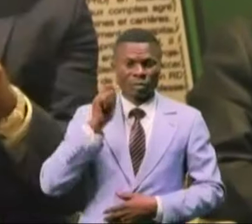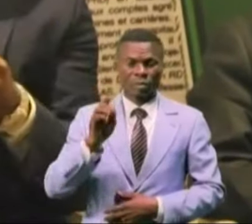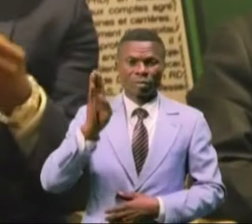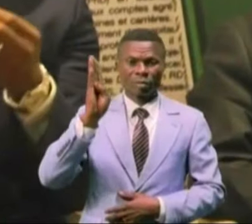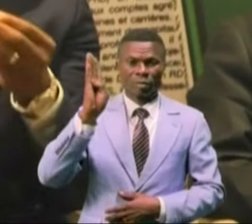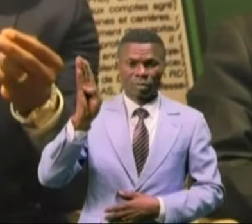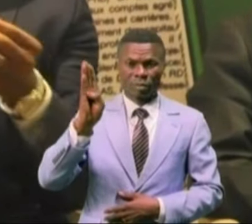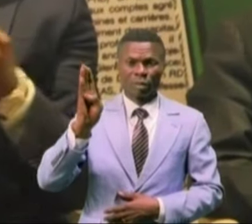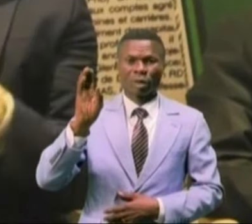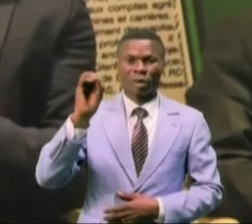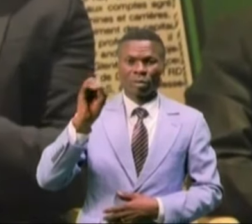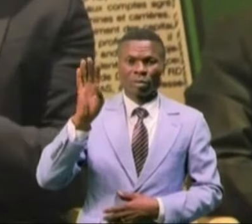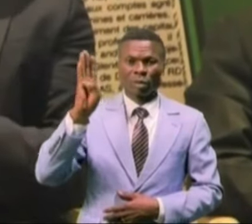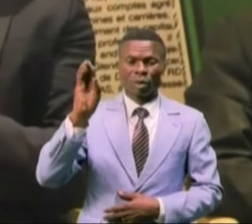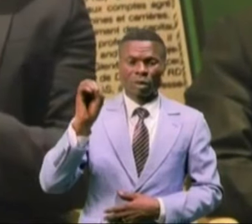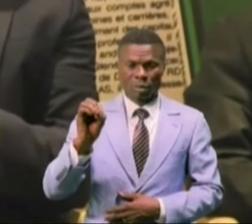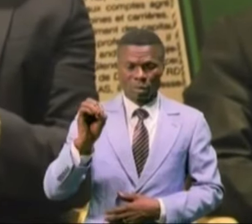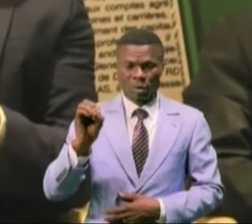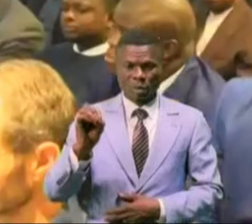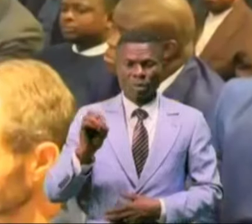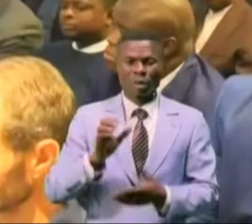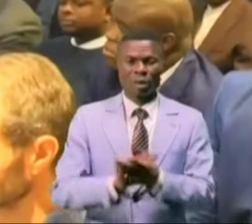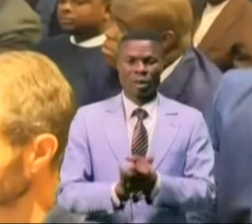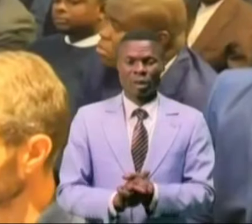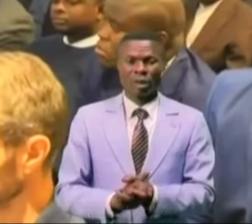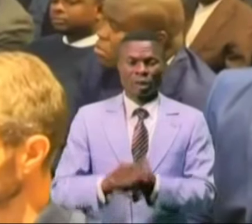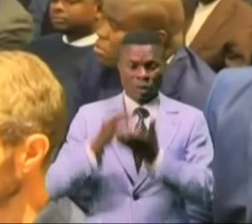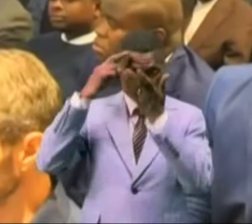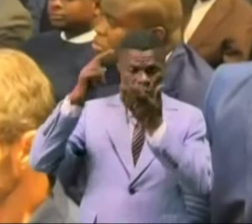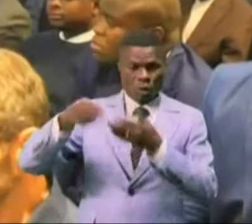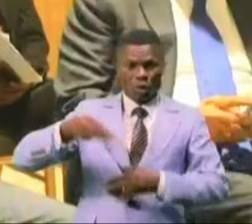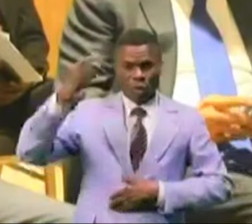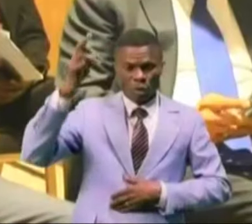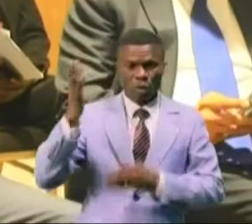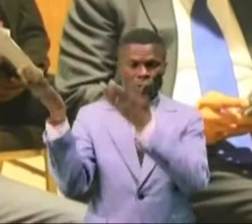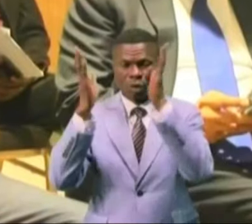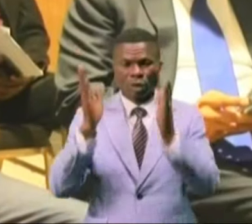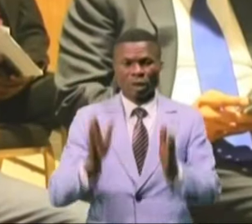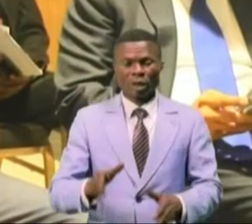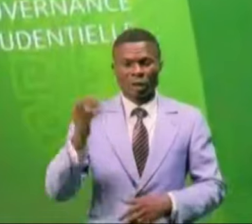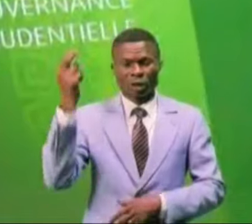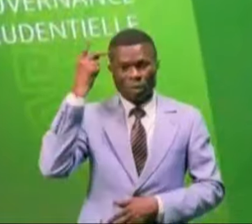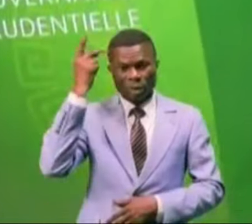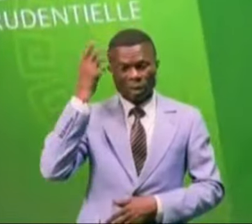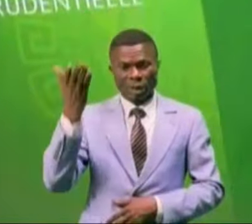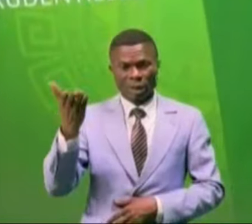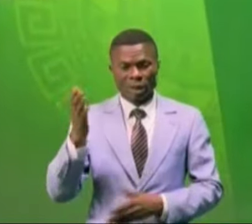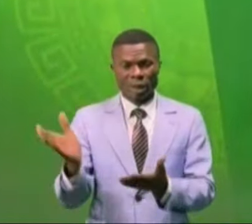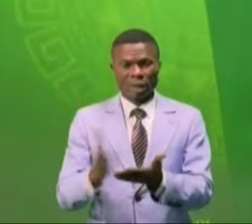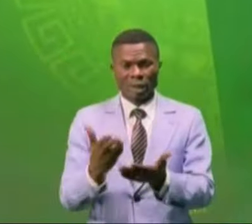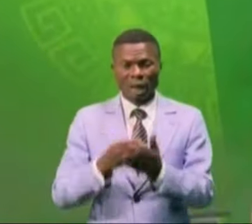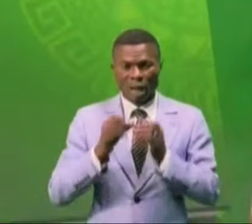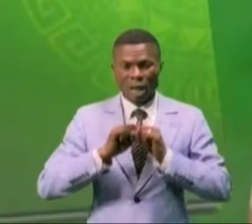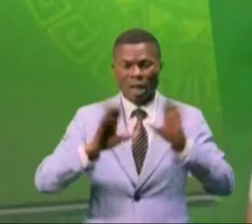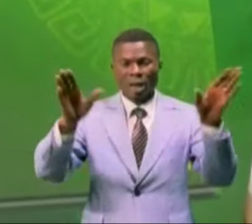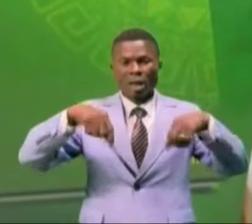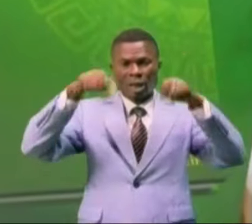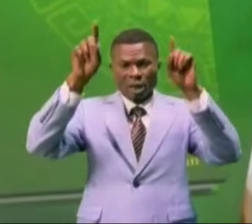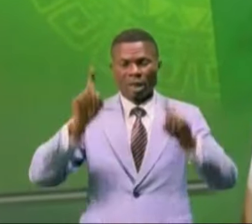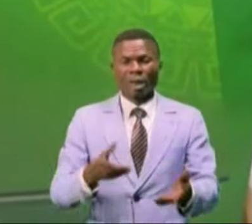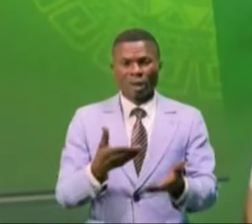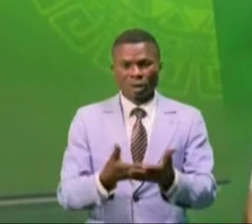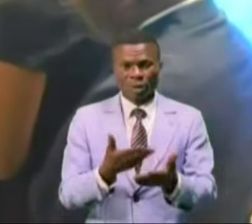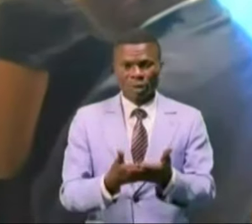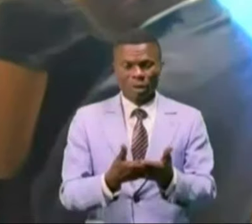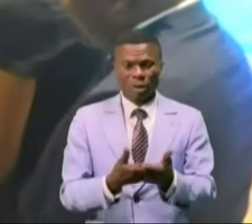David nzoengene louindoua de l'École des hautes études de commerces de Kinshasa ce livre publié aux éditions larmatan